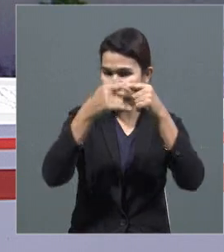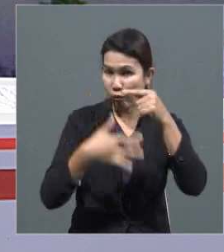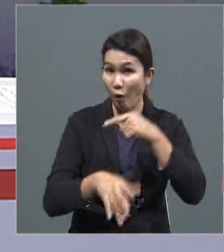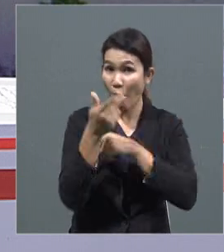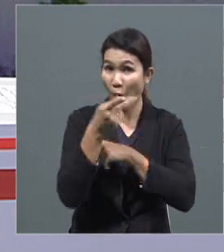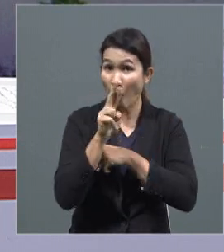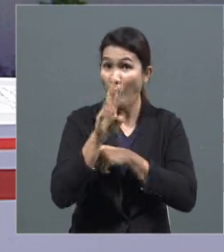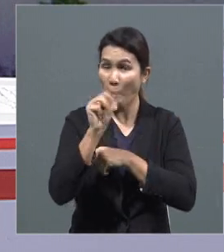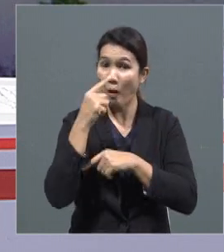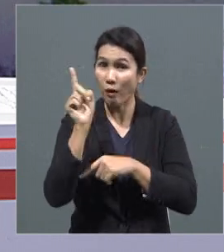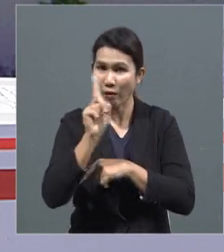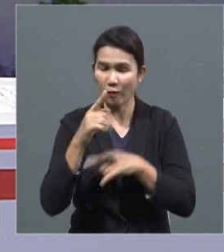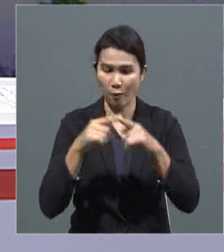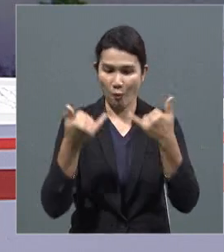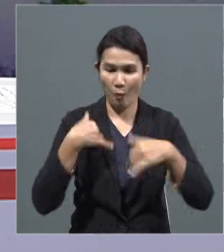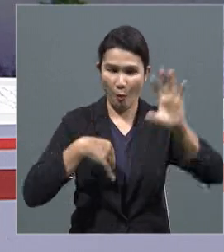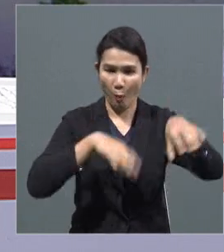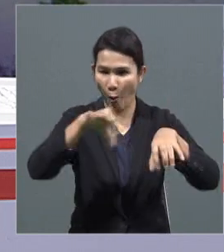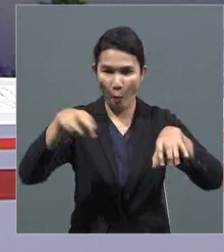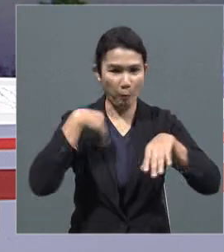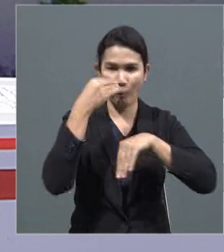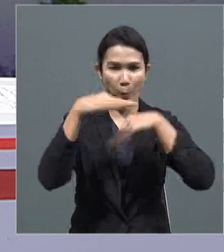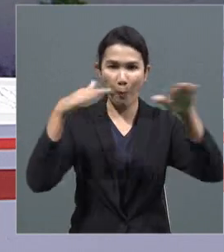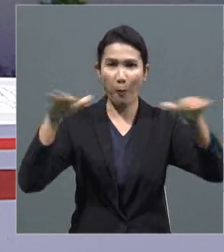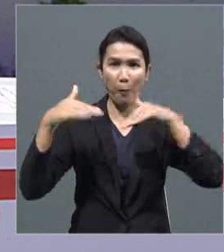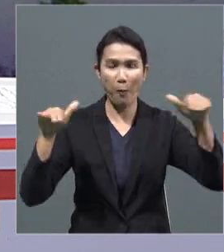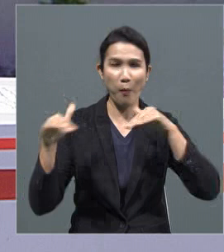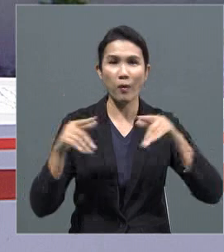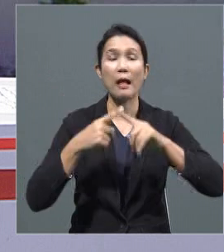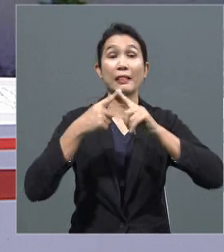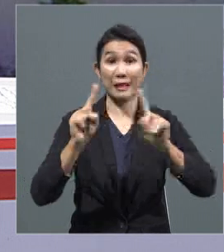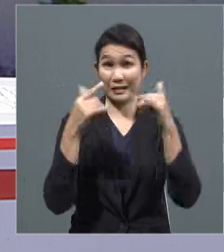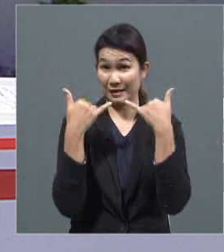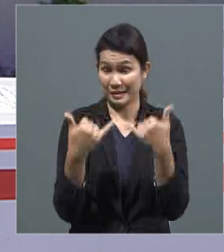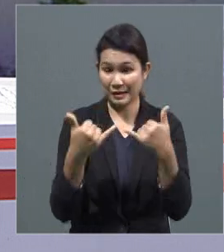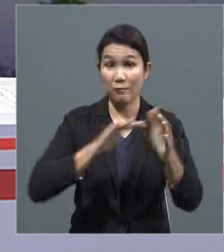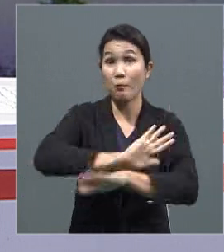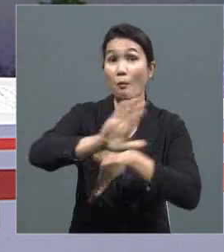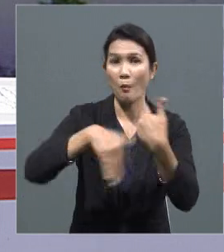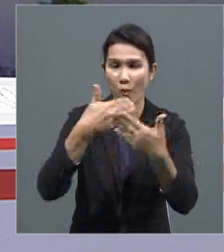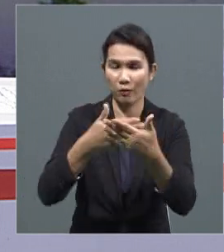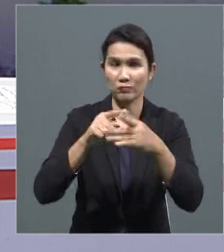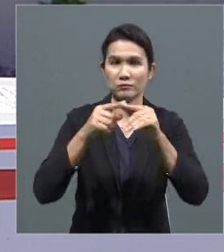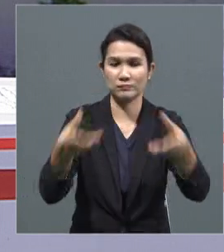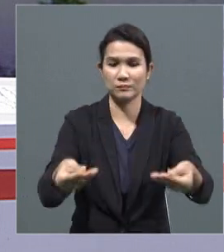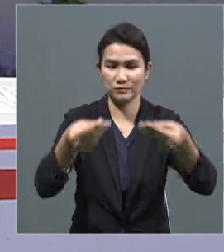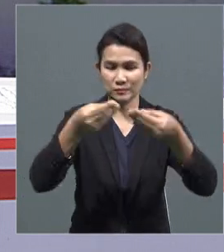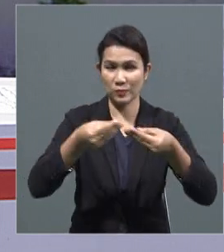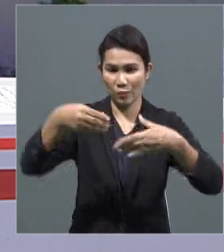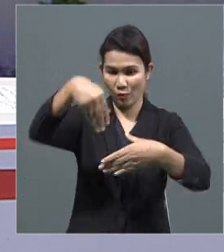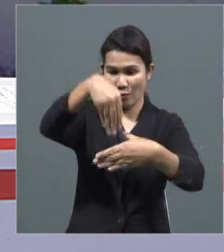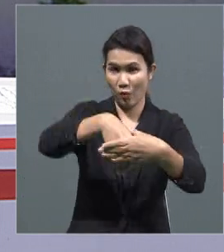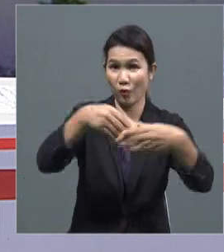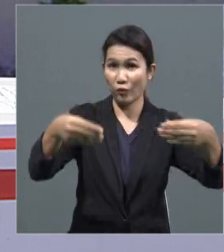ผครม.ในแต่ละสำนักนี่ก็ว่อนกันไปหมดเลยนะครับแต่ว่าจริงๆแล้วตอนนี้เนี่ยทั้งหมดเนี่ยได้รับการส่งมาอยู่ในซองและอยู่